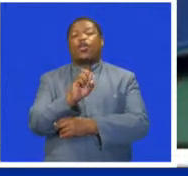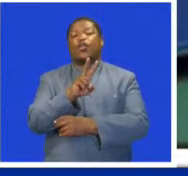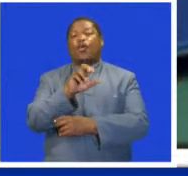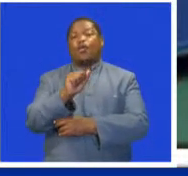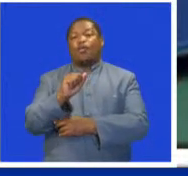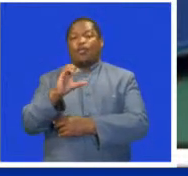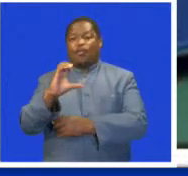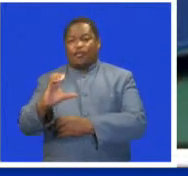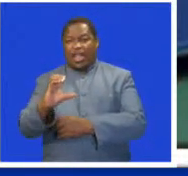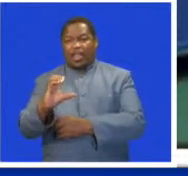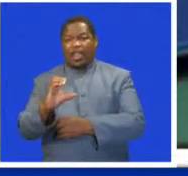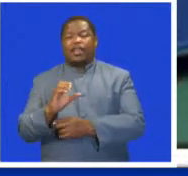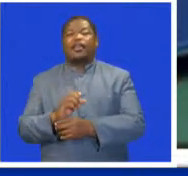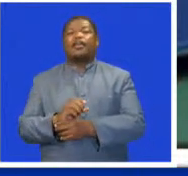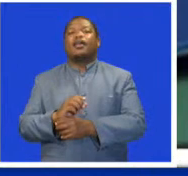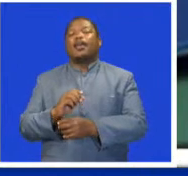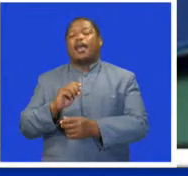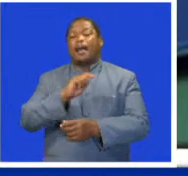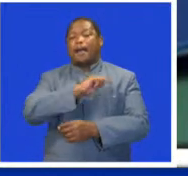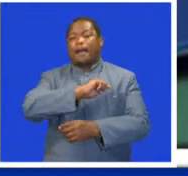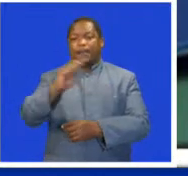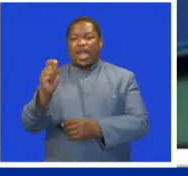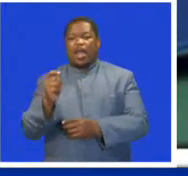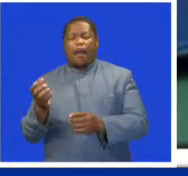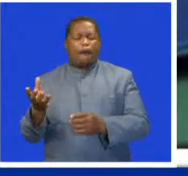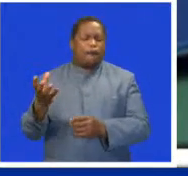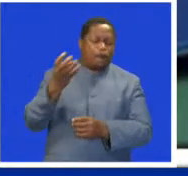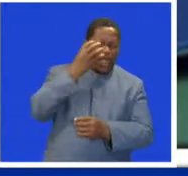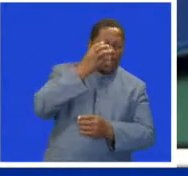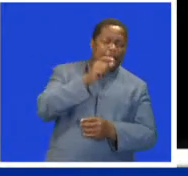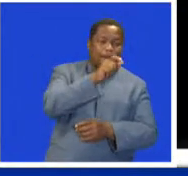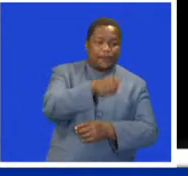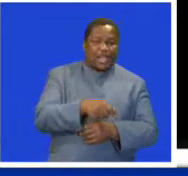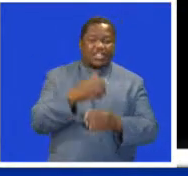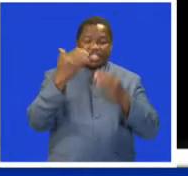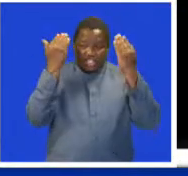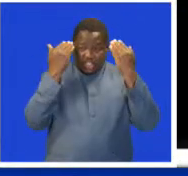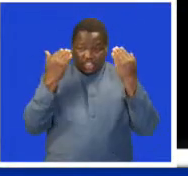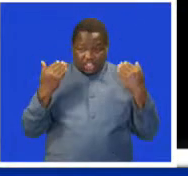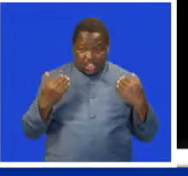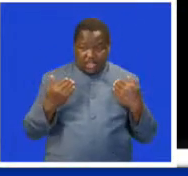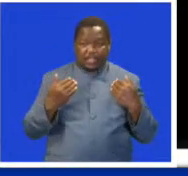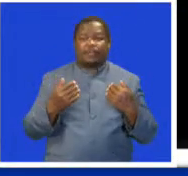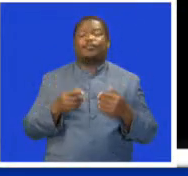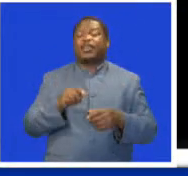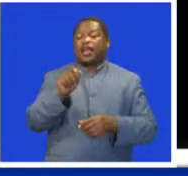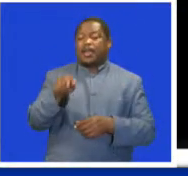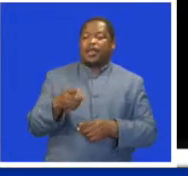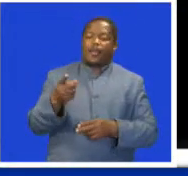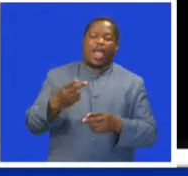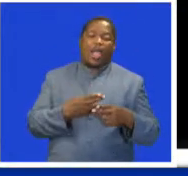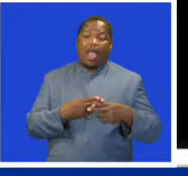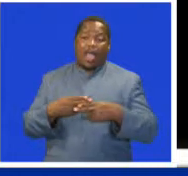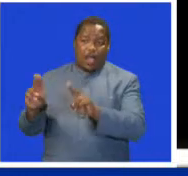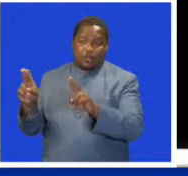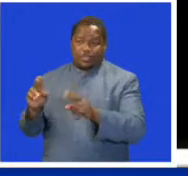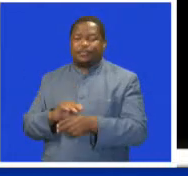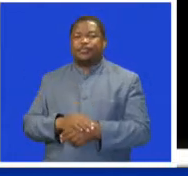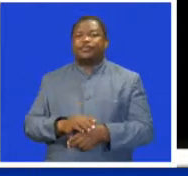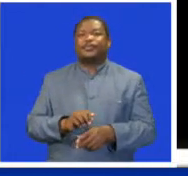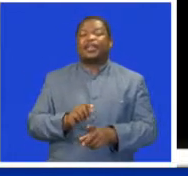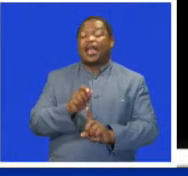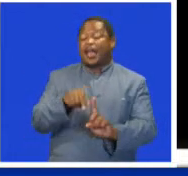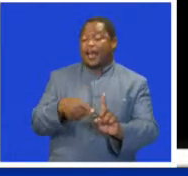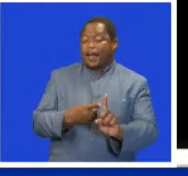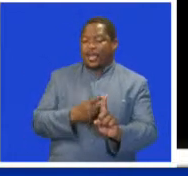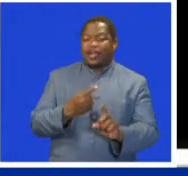midlalo ngelibhola emdlalweni wakhe ngesikhathi adlala na Pablo Carreño wa-7 laseSpain. Djokovic ke ube sewuyacolisa kuleli